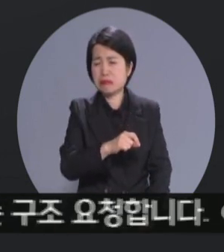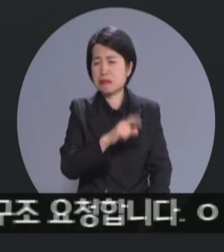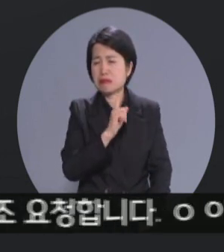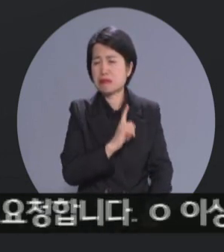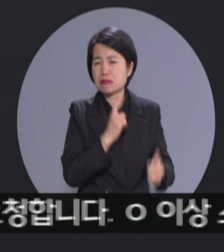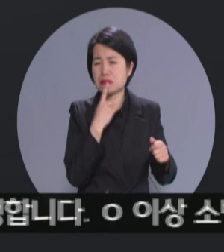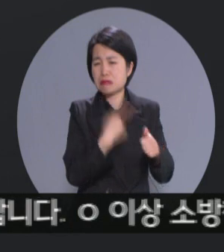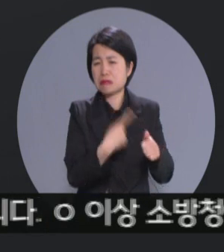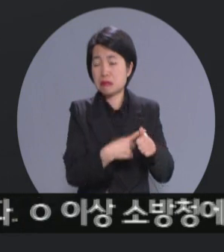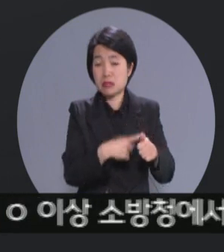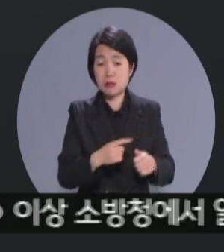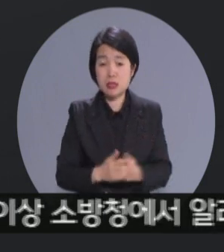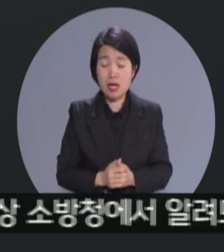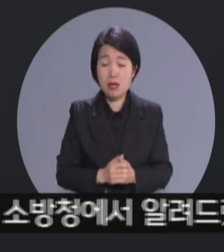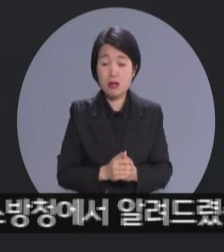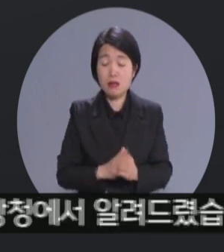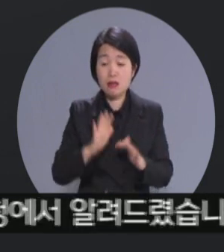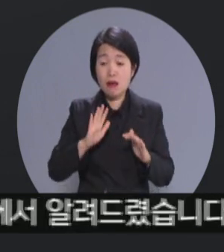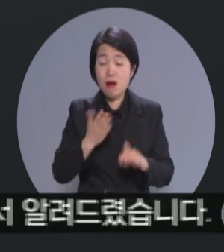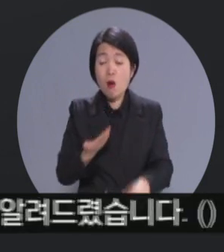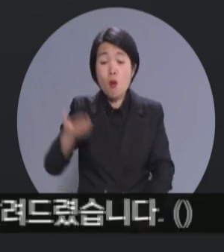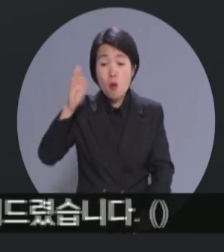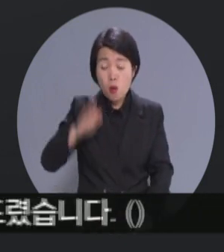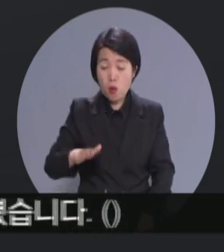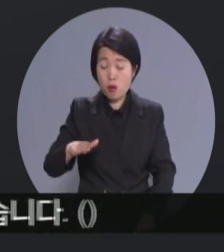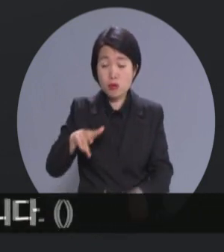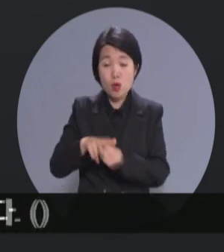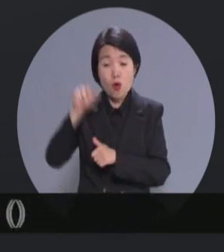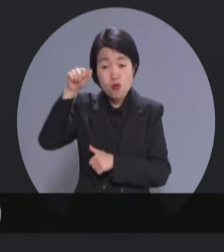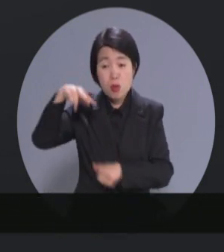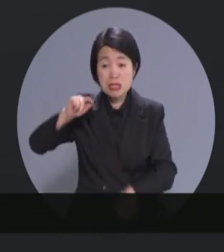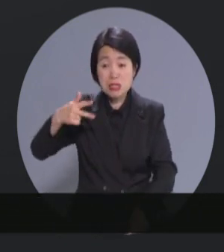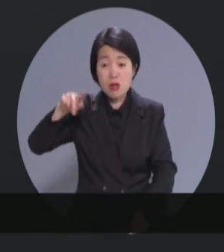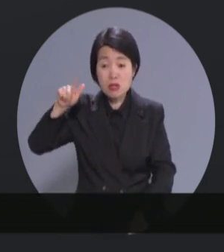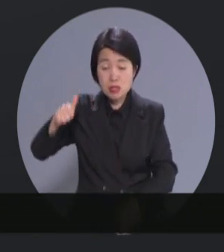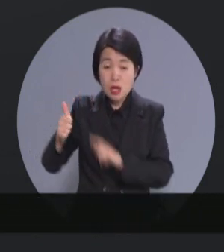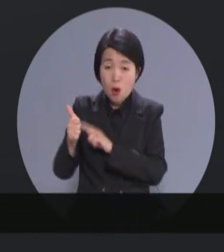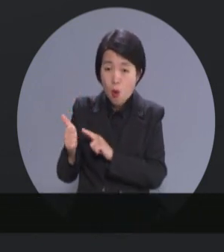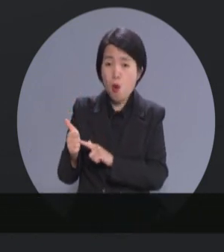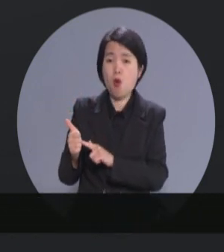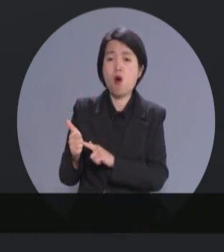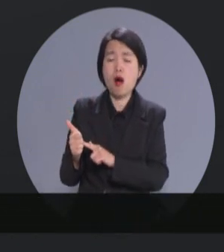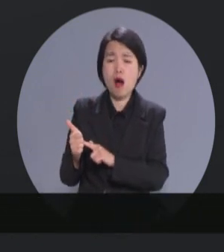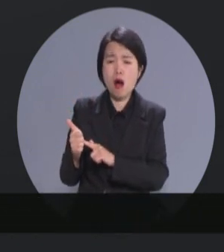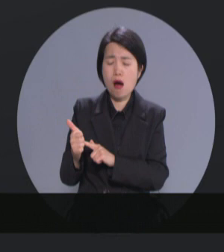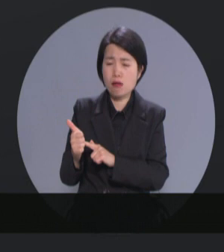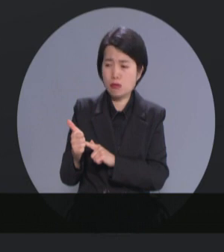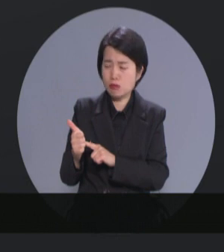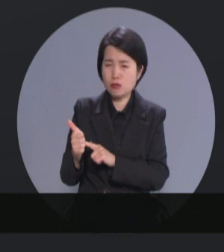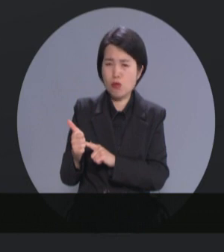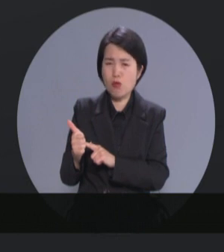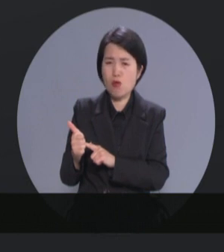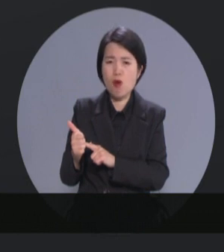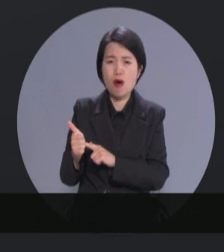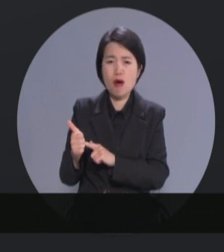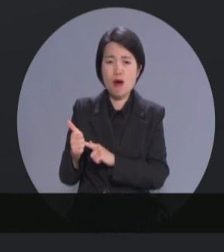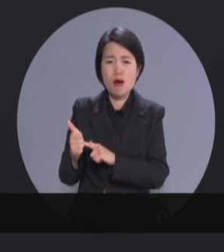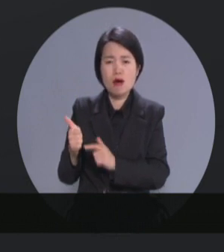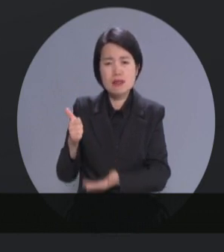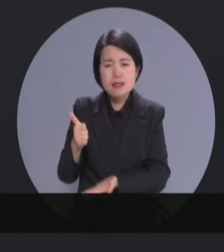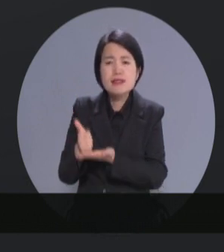평가절하했습니다. 반면 신성식 후보에 대해서는 새 시대, 새 인물, 새 바람을 슬로건으로 내세우며 혜성처럼